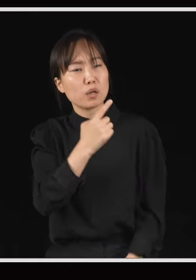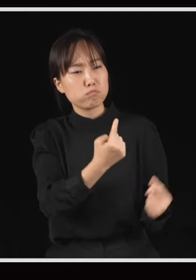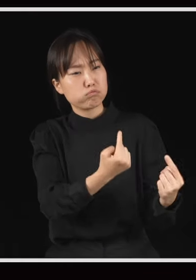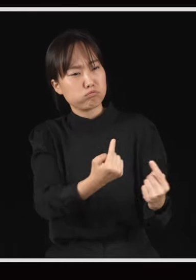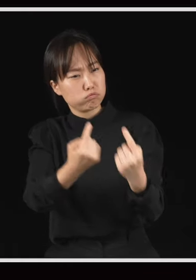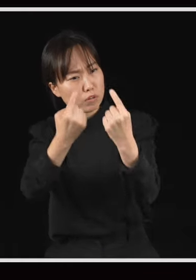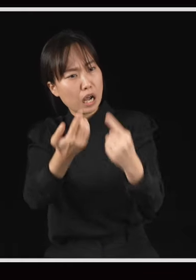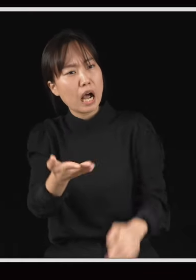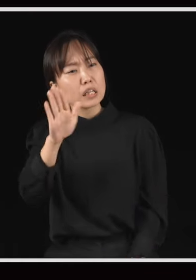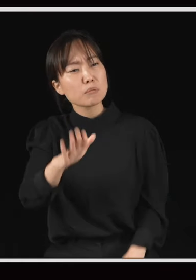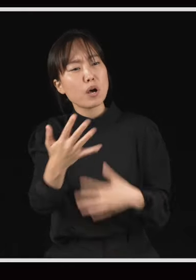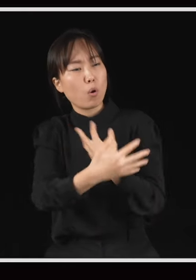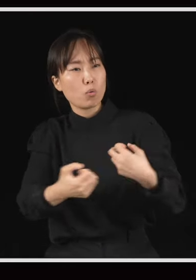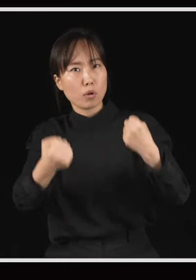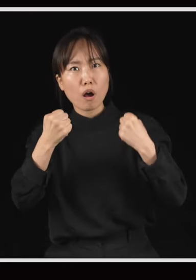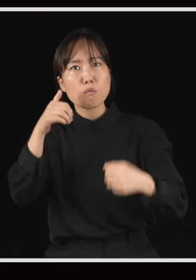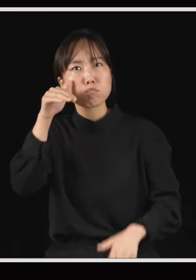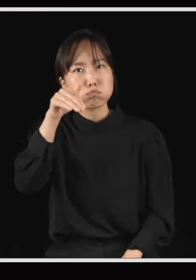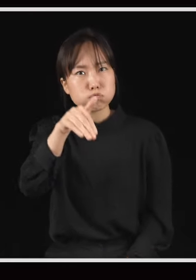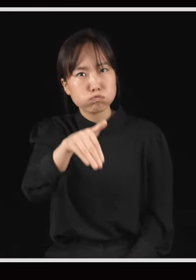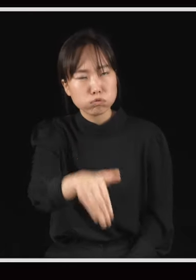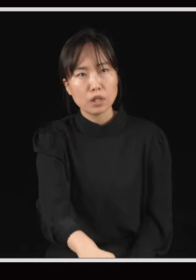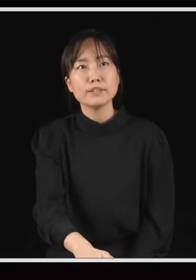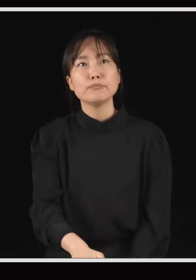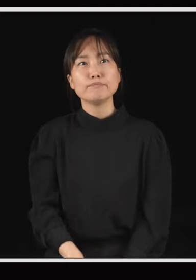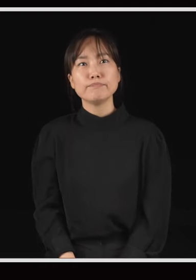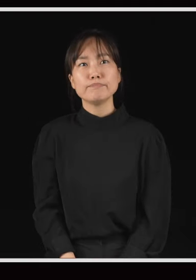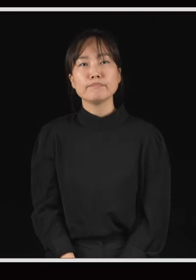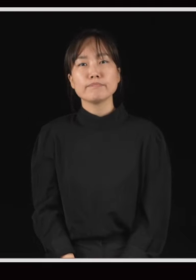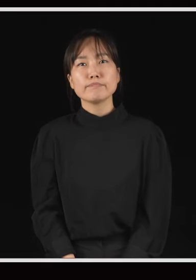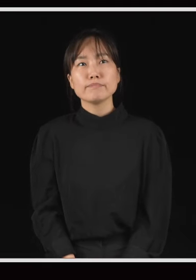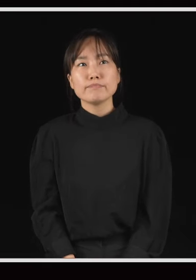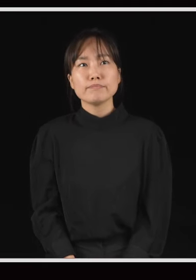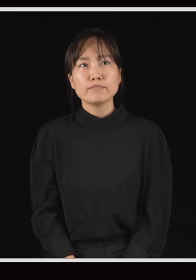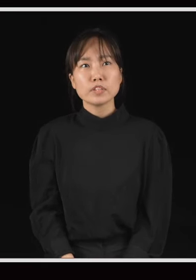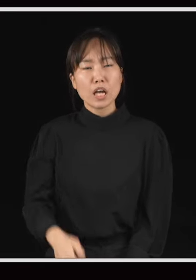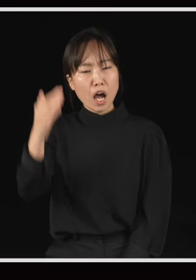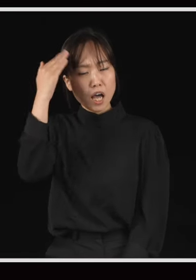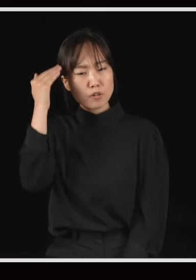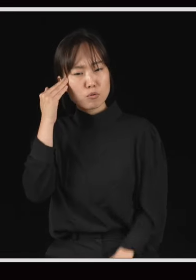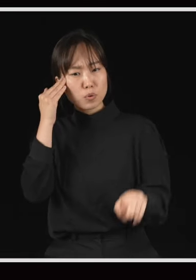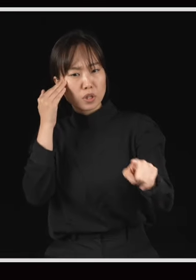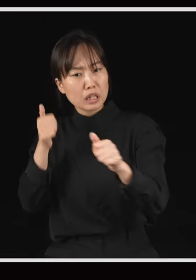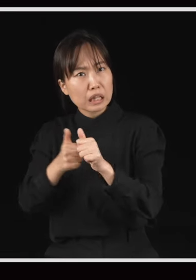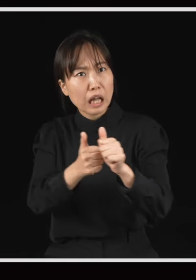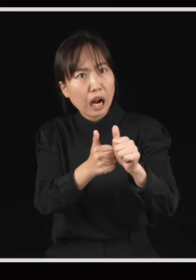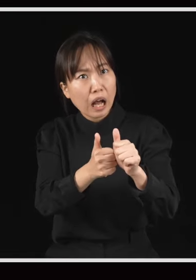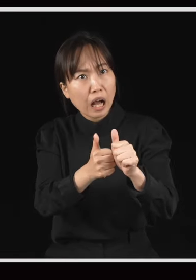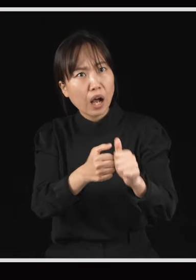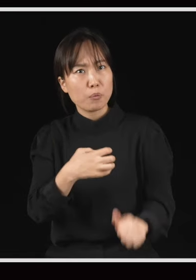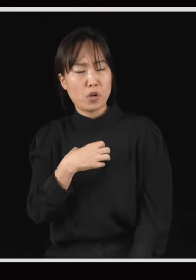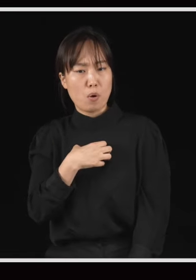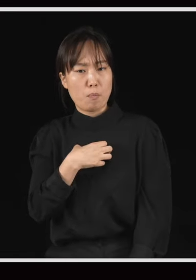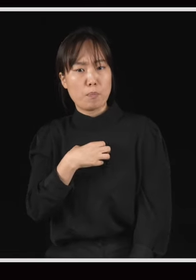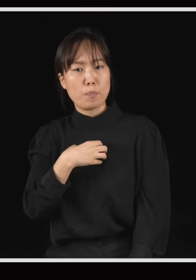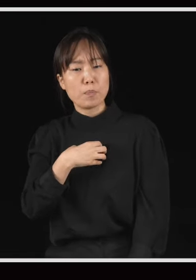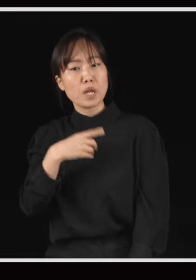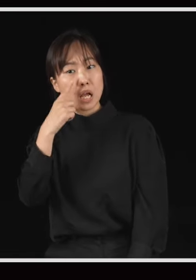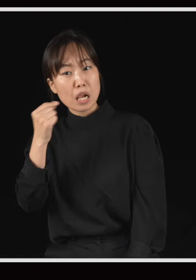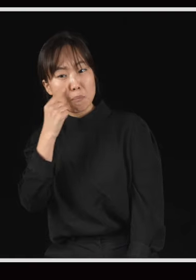느리게 전체적으로는 건강 상태가 나빠지는 겁니다. 우리나라도 이 경로를 따르게 될 가능성이 높습니다.